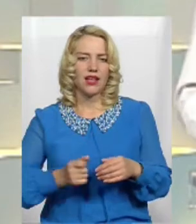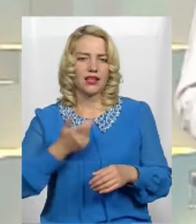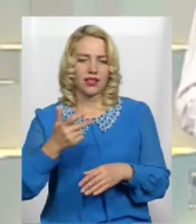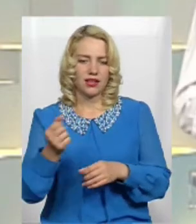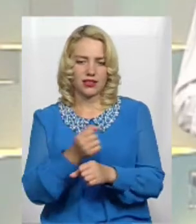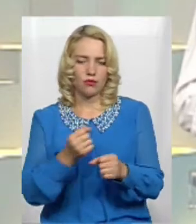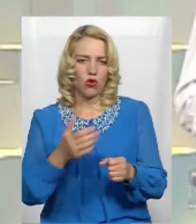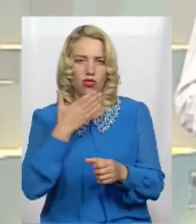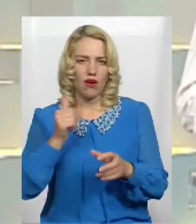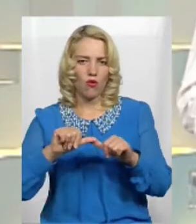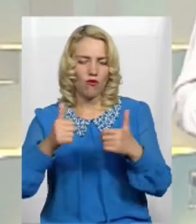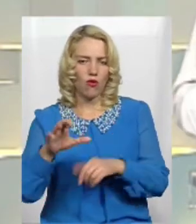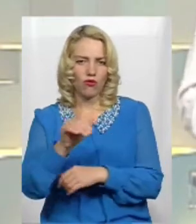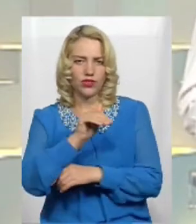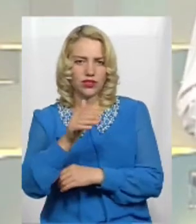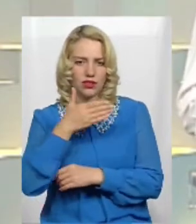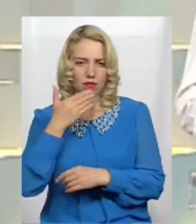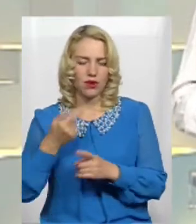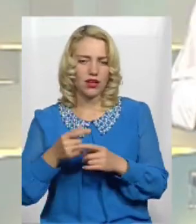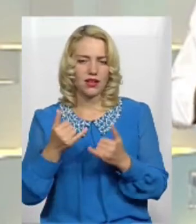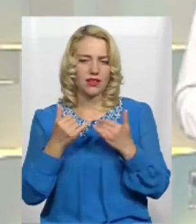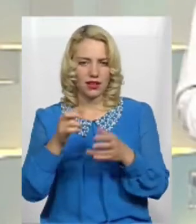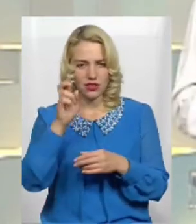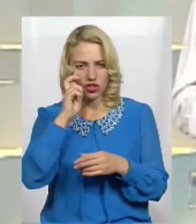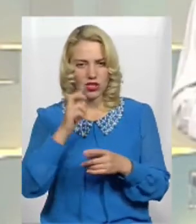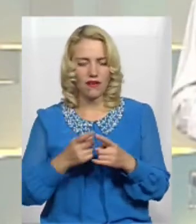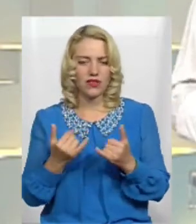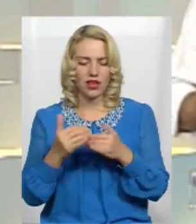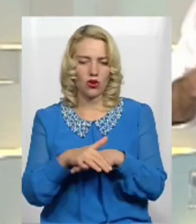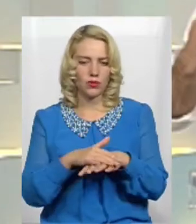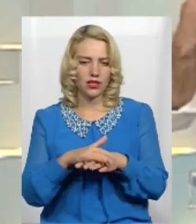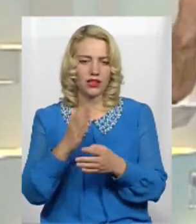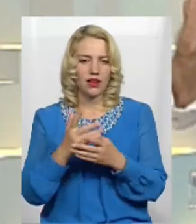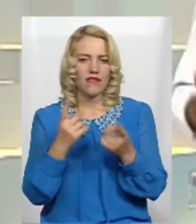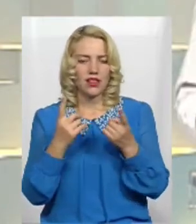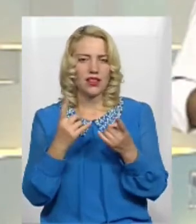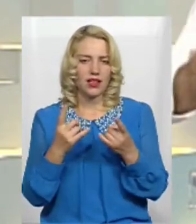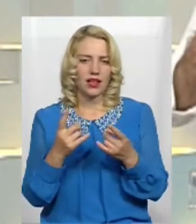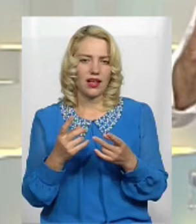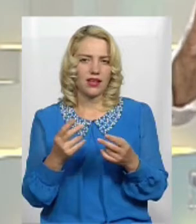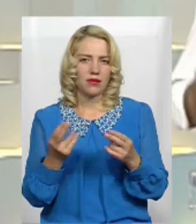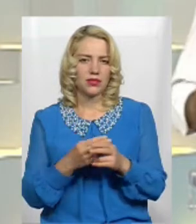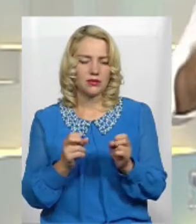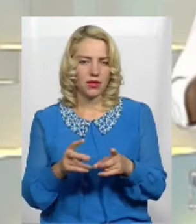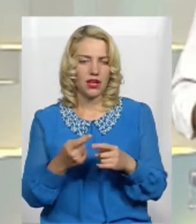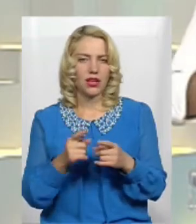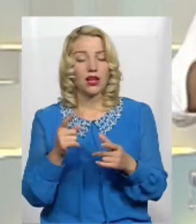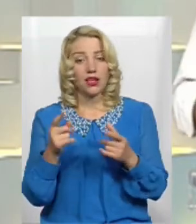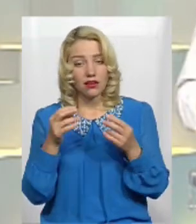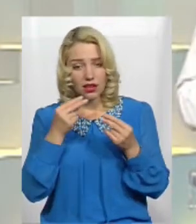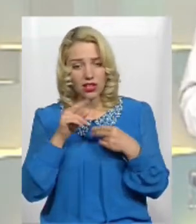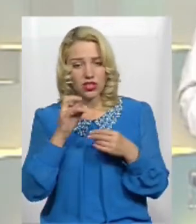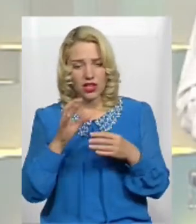Я думаю, що це для держави, для громадян, для суспільства є дуже велика небезпека. То чи не краще врегулювати це дійсно нормально